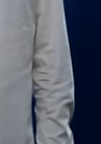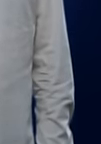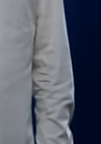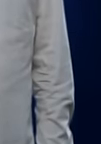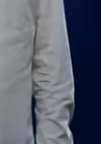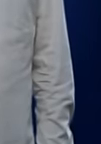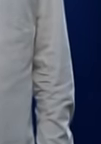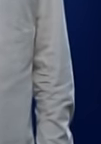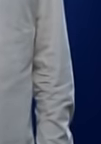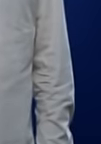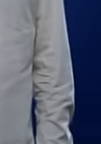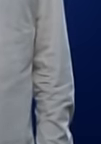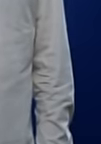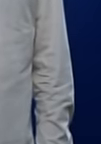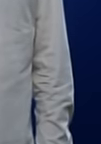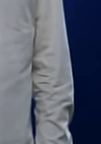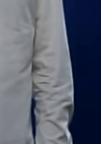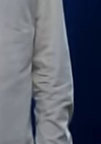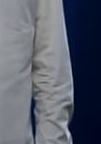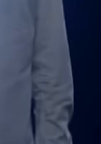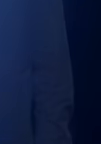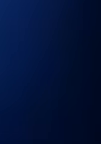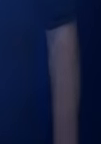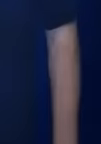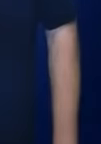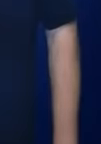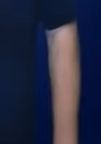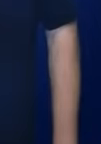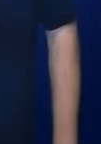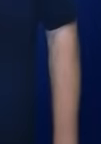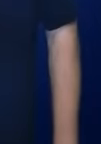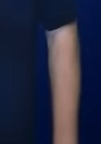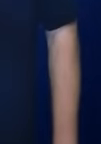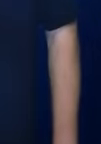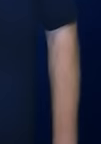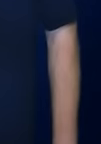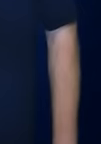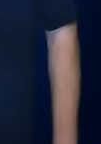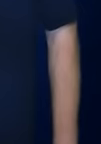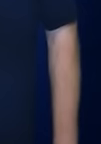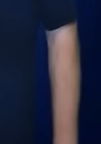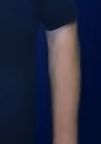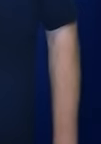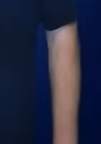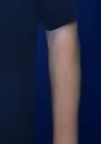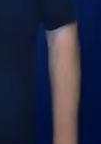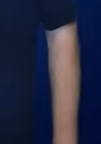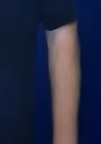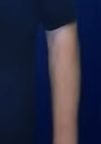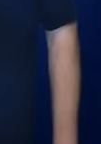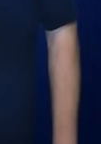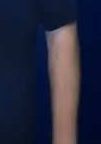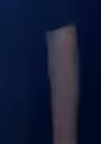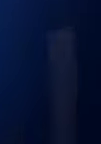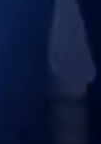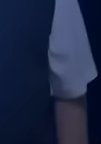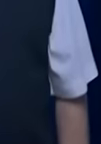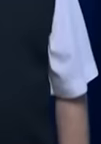სიცოცხლეში. 26 მაისი დაფუძნდა საქართველოს რესპუბლიკა. 26 მაისი გამარჯვებას ზრიად